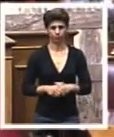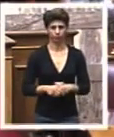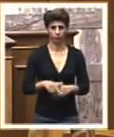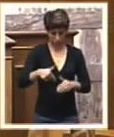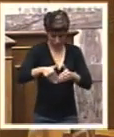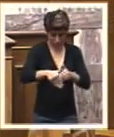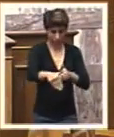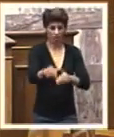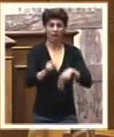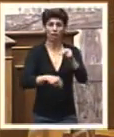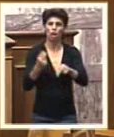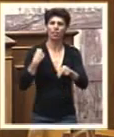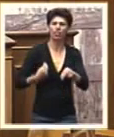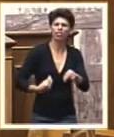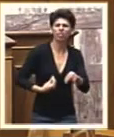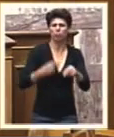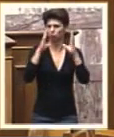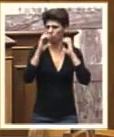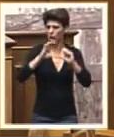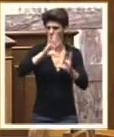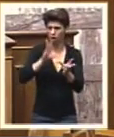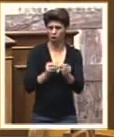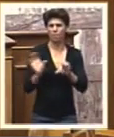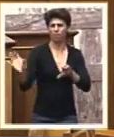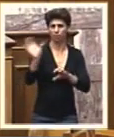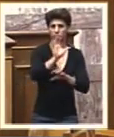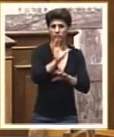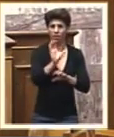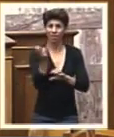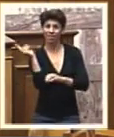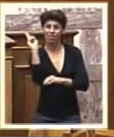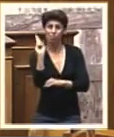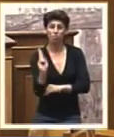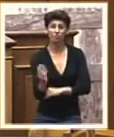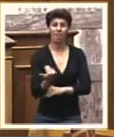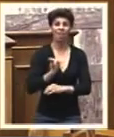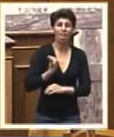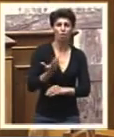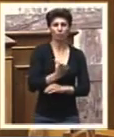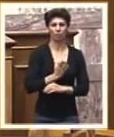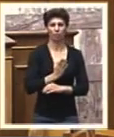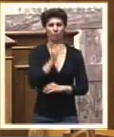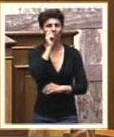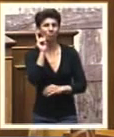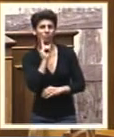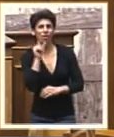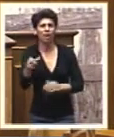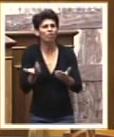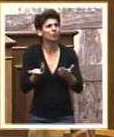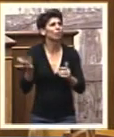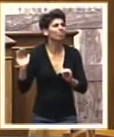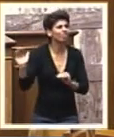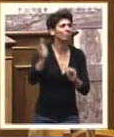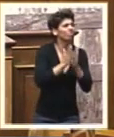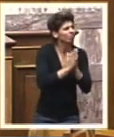εκλογές που έρχονται της αυτοδιοίκησης, βάλτε νέους ανθρώπους, βάλτε νέες και νέους. Είναι μια έκκληση προς